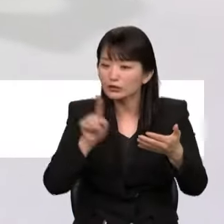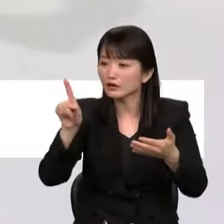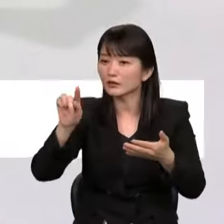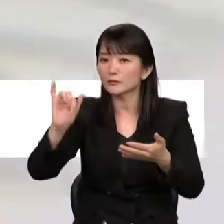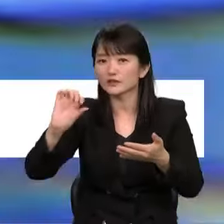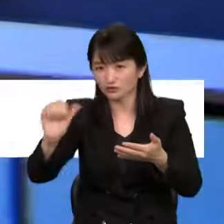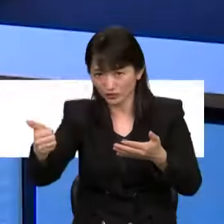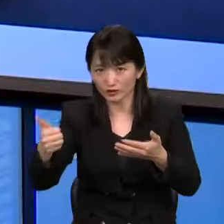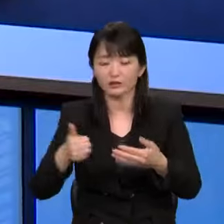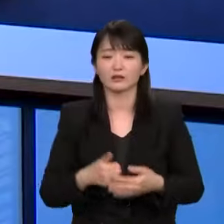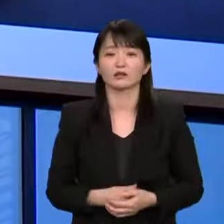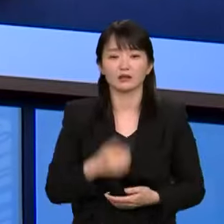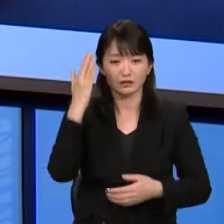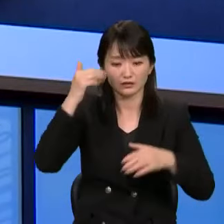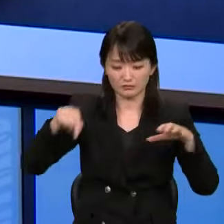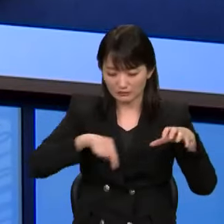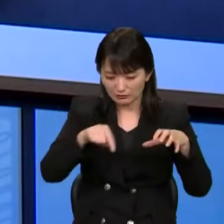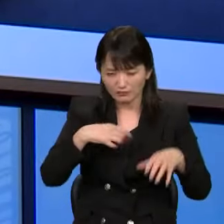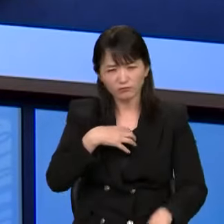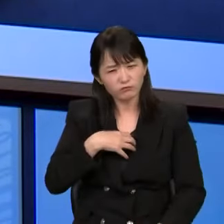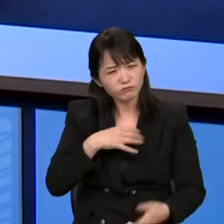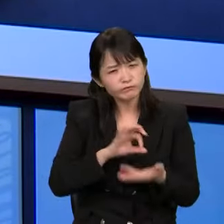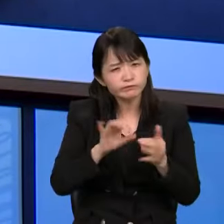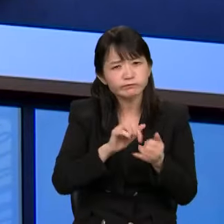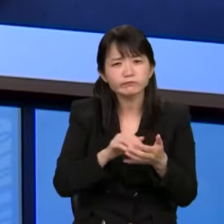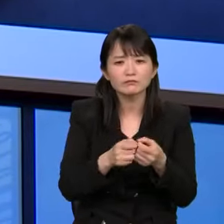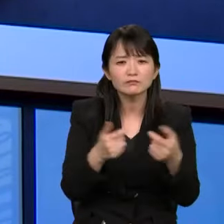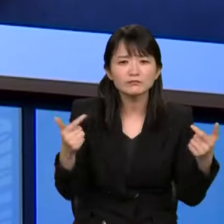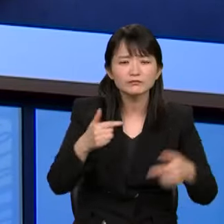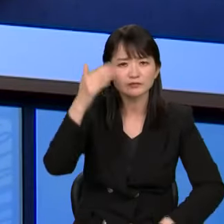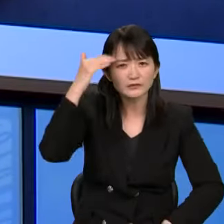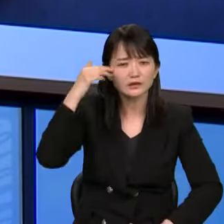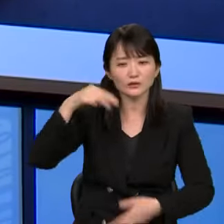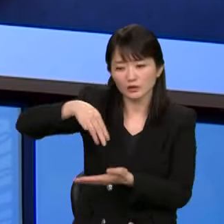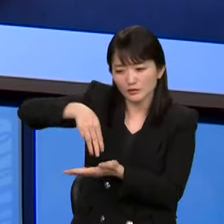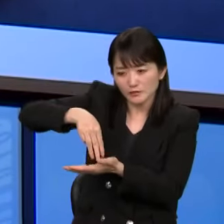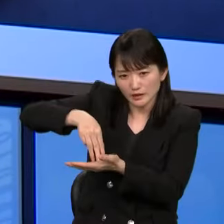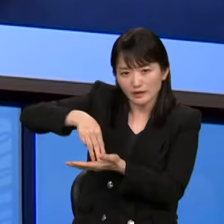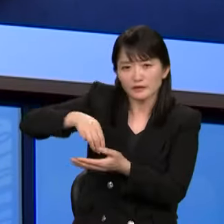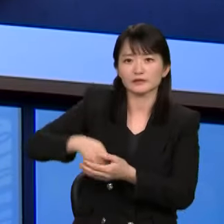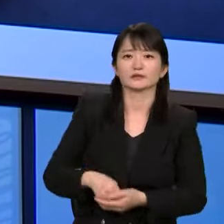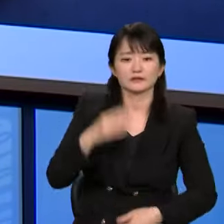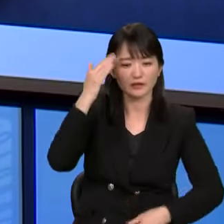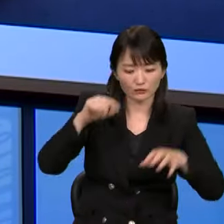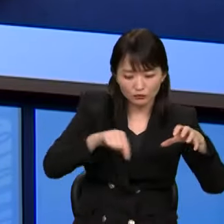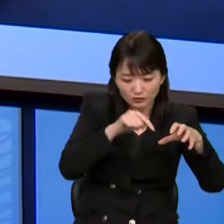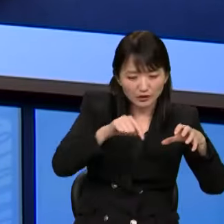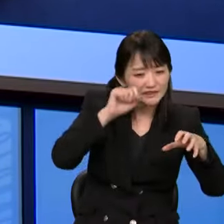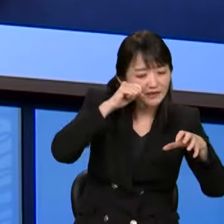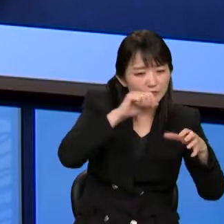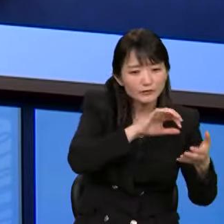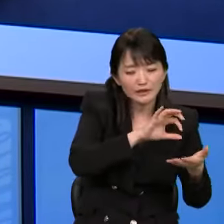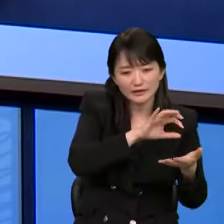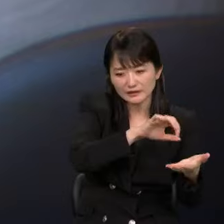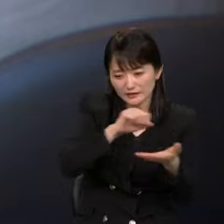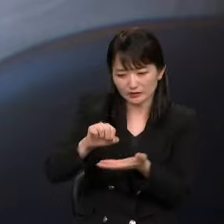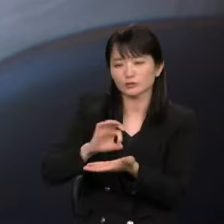숨졌습니다. 국내에서도 걱정하는 소비자들이 늘자 한국 맥도날드는 100% 국내산 생양파를 사용하고 있다고